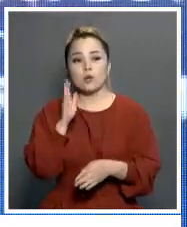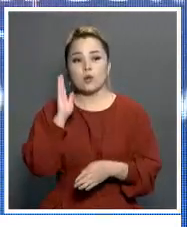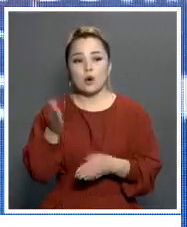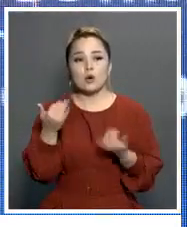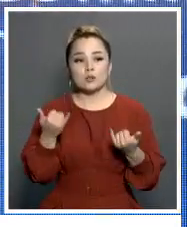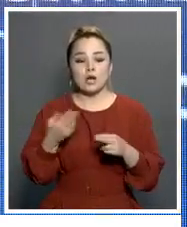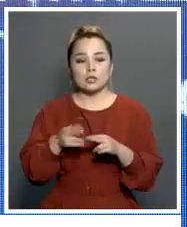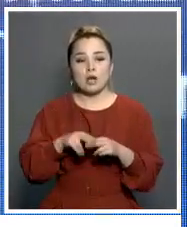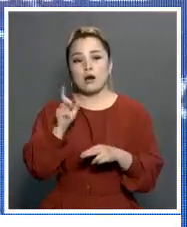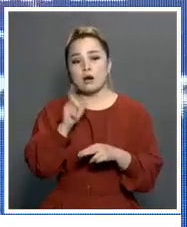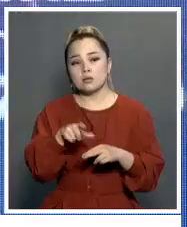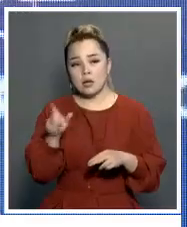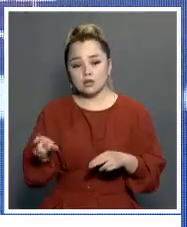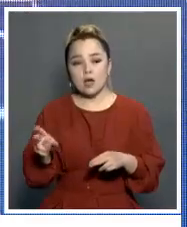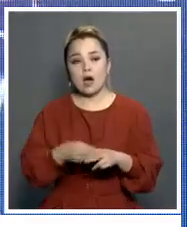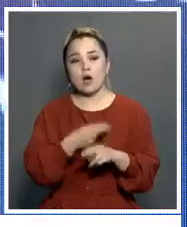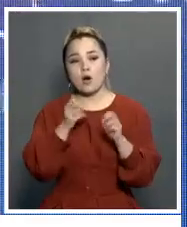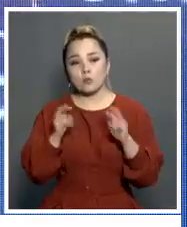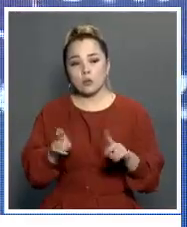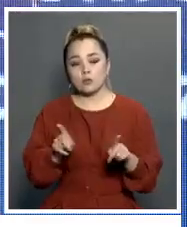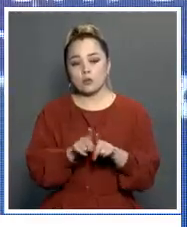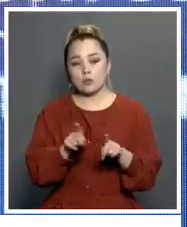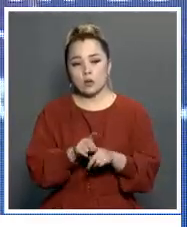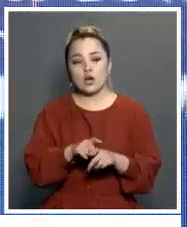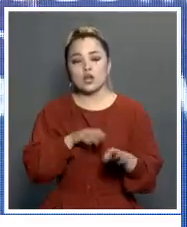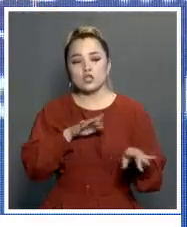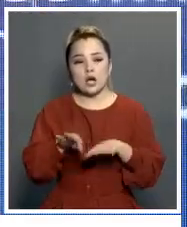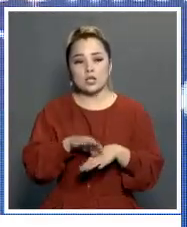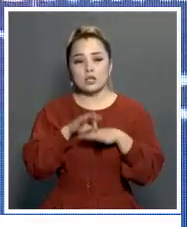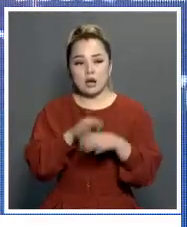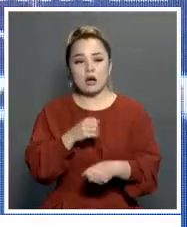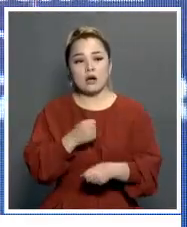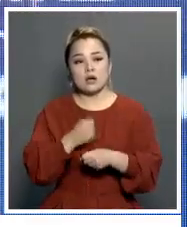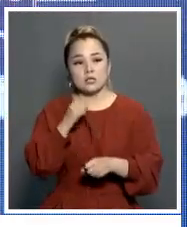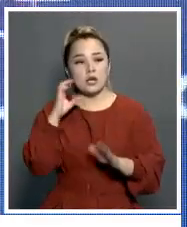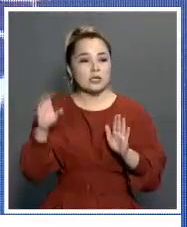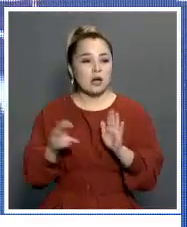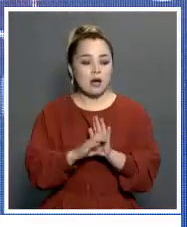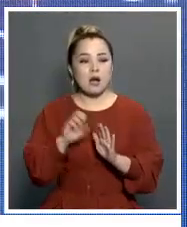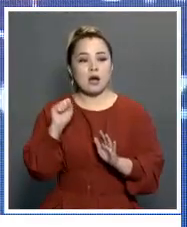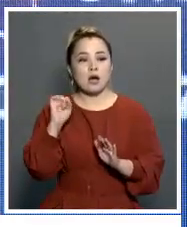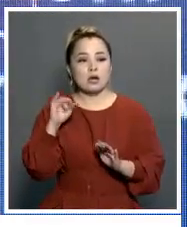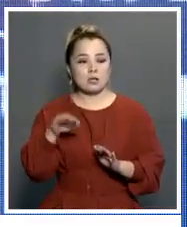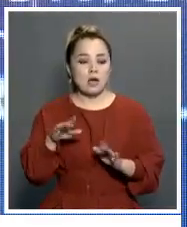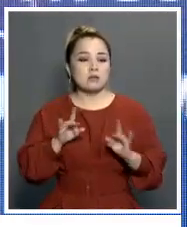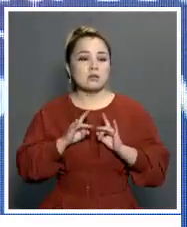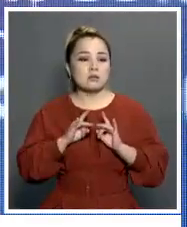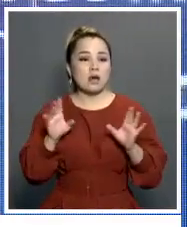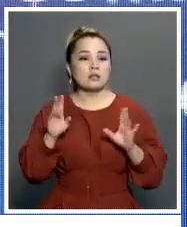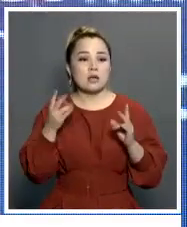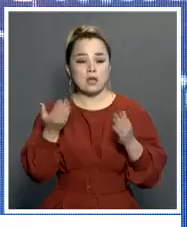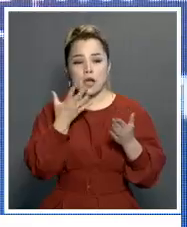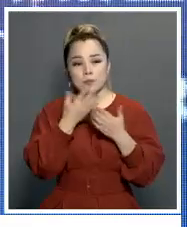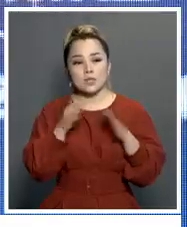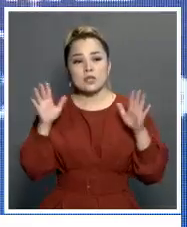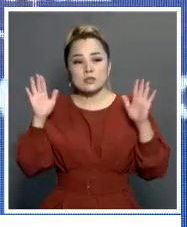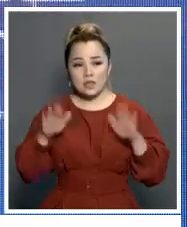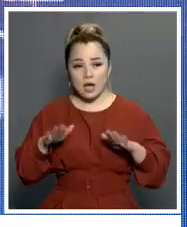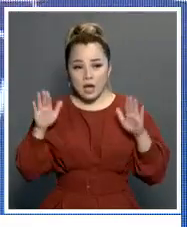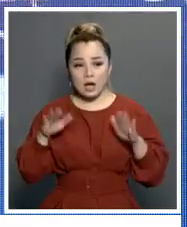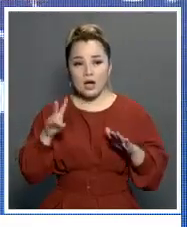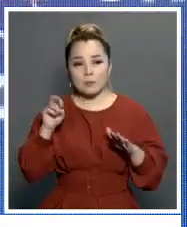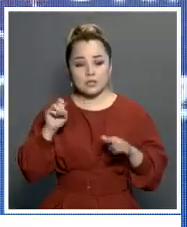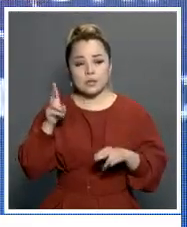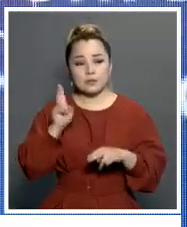ретте жамағаттан қауіпсіздік шараларын қатаң сақтауды, айт намазы біткен сәтте мешіт ауласында ұзақ